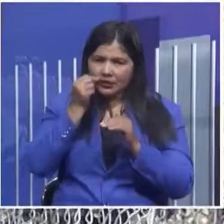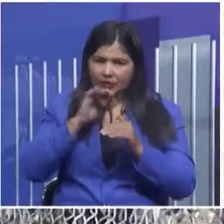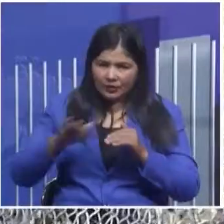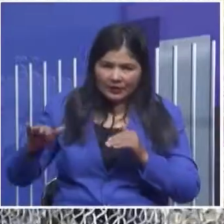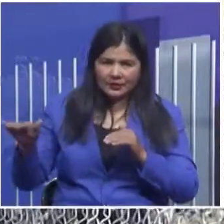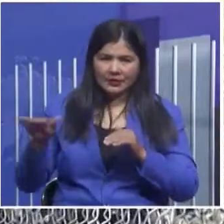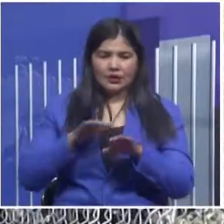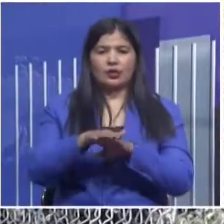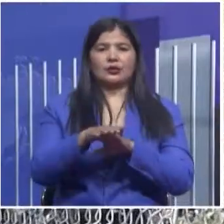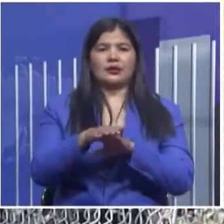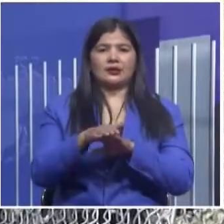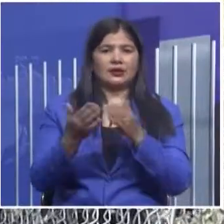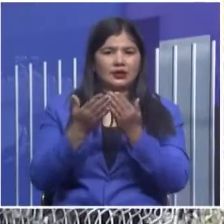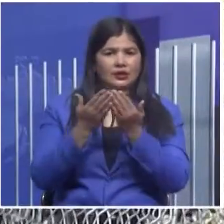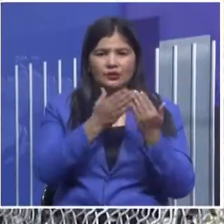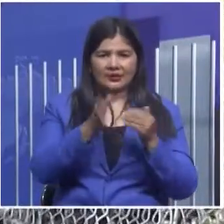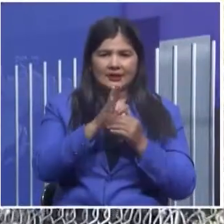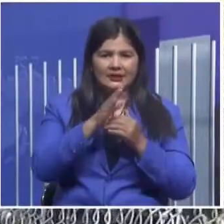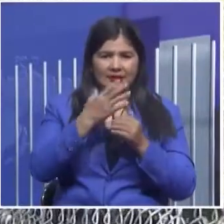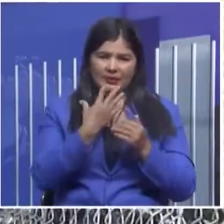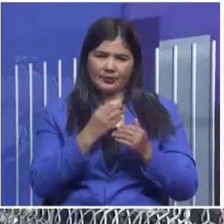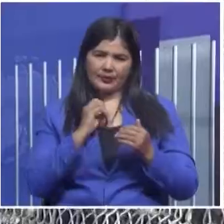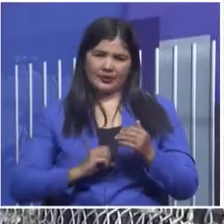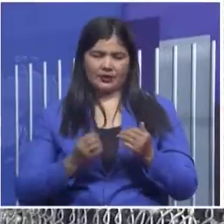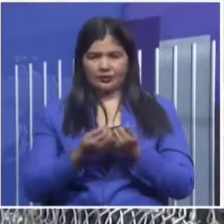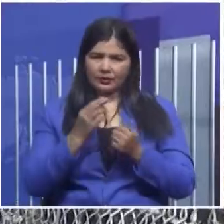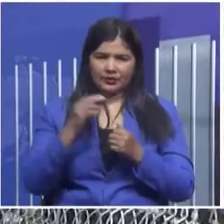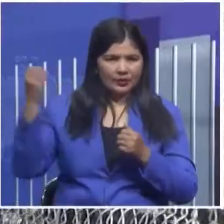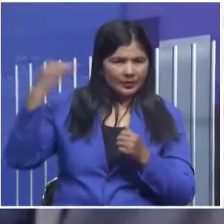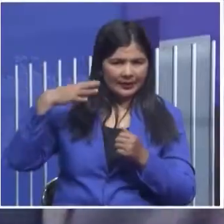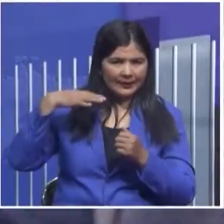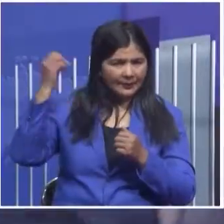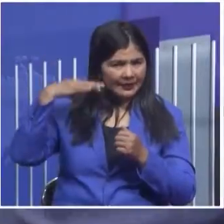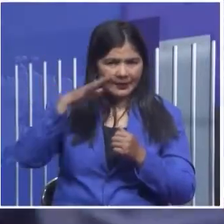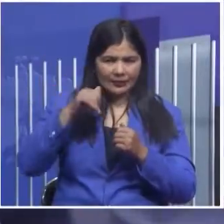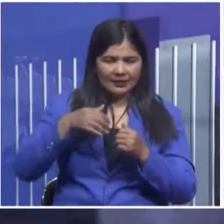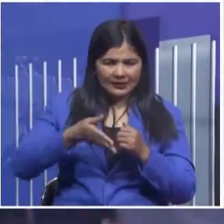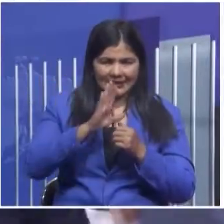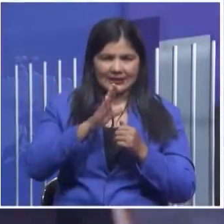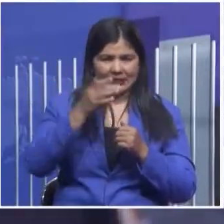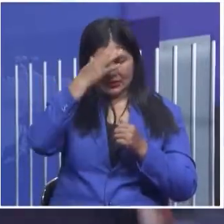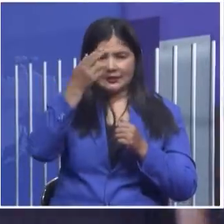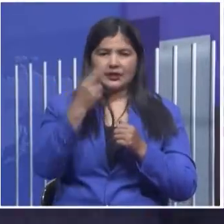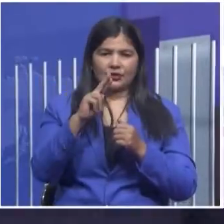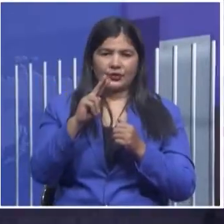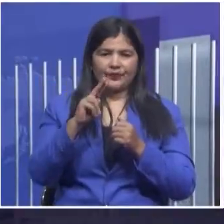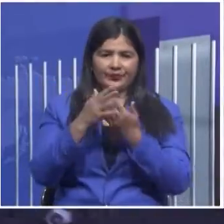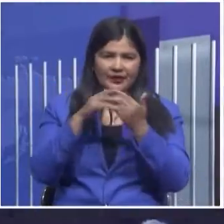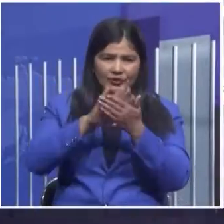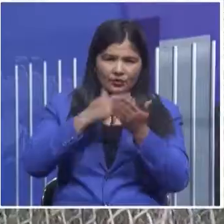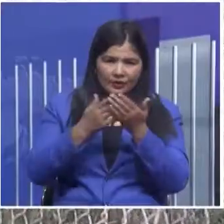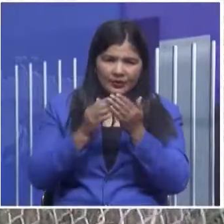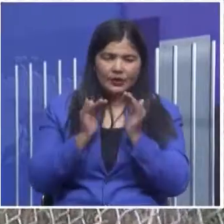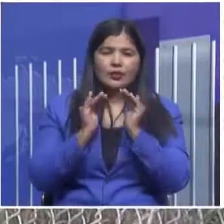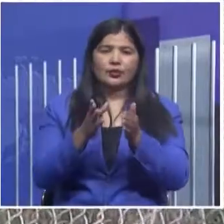बाढीले छेक्ने हो कि भन्ने पीरले सताउँथ्यो। खोलामा पुल नहुँदा बर्खामा आउन जान समस्या थियो, तर अहिले झुलुङ्गी पुल बनेपछि गाउँलेलाई सजिलो